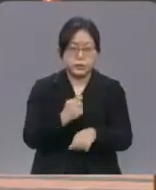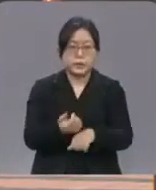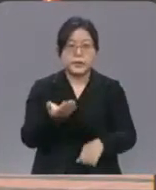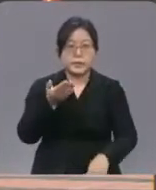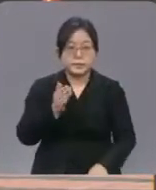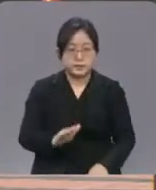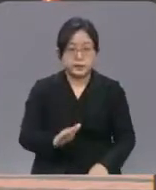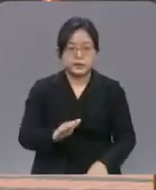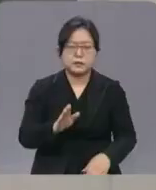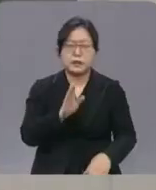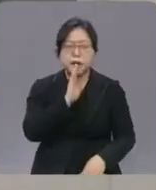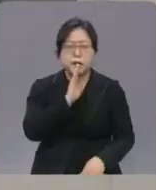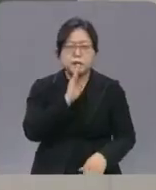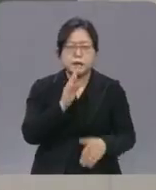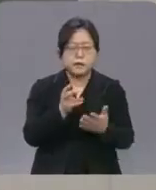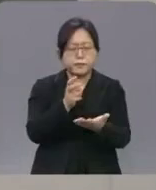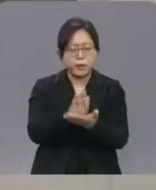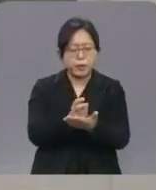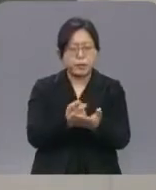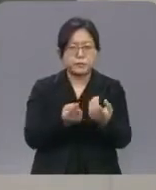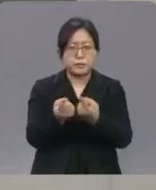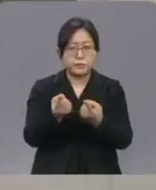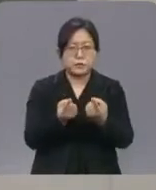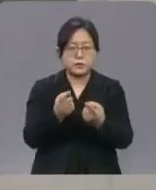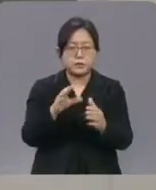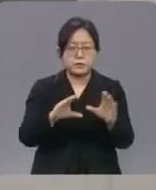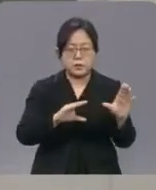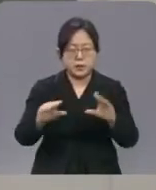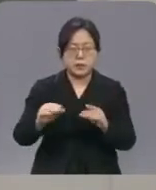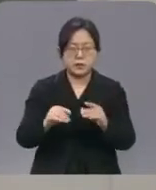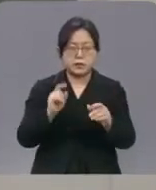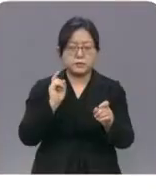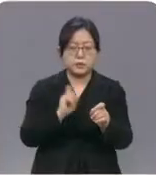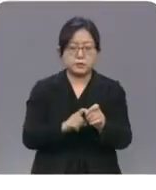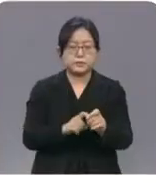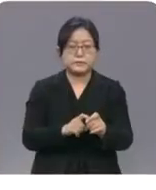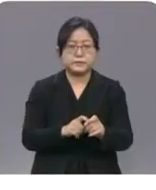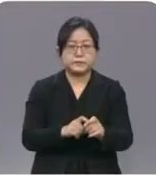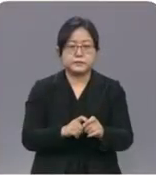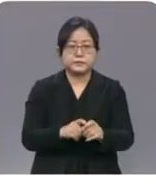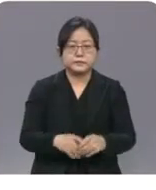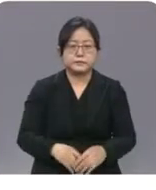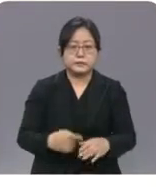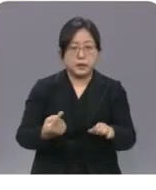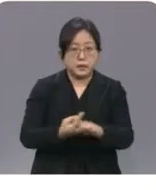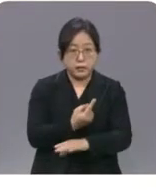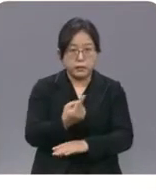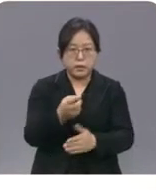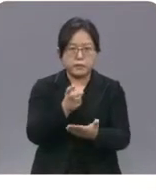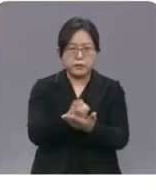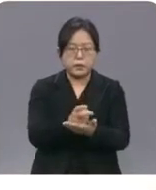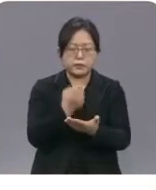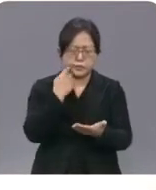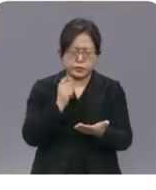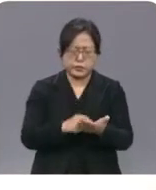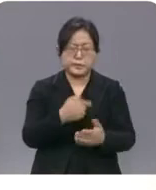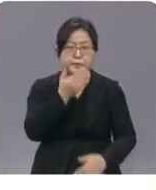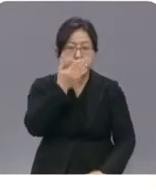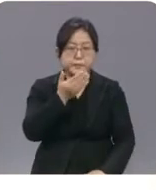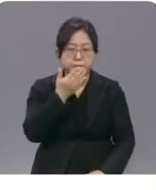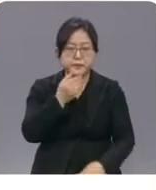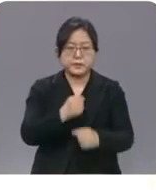했지만 사실상 규제 자체를 완화하는 거란 지적이 나오는 이유입니다. 예외적인 규정을 너무 쉽게 할 수 있도록 하는